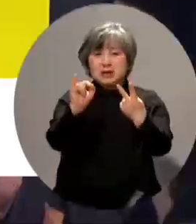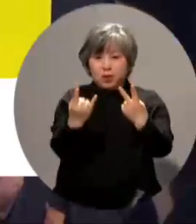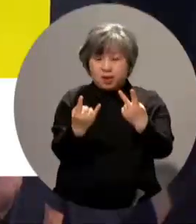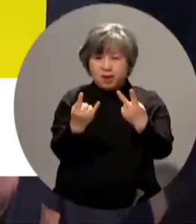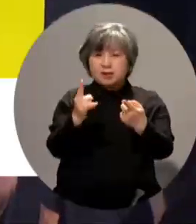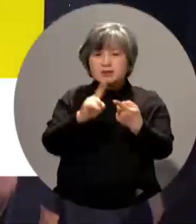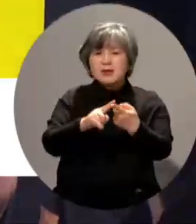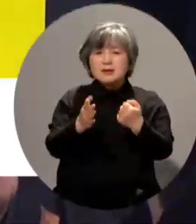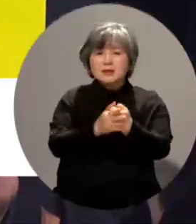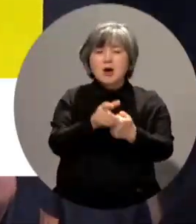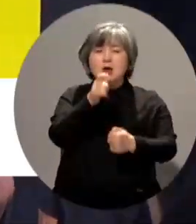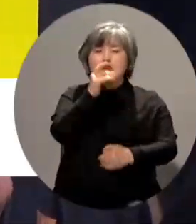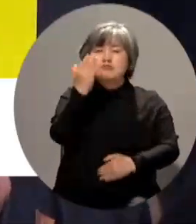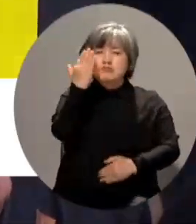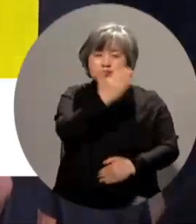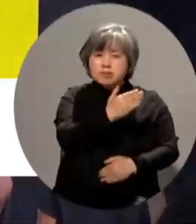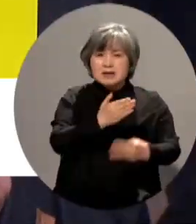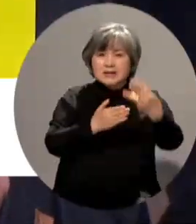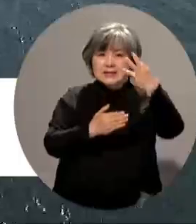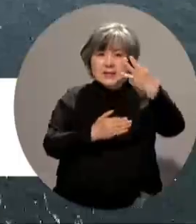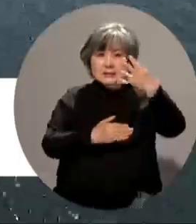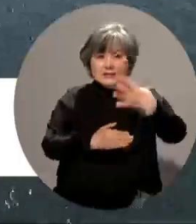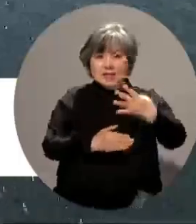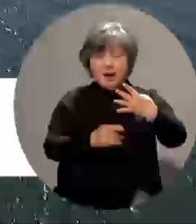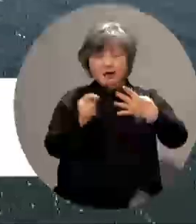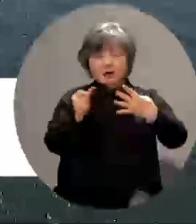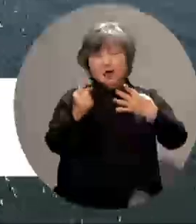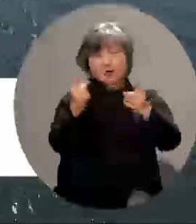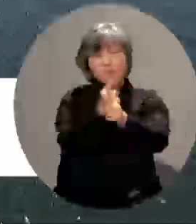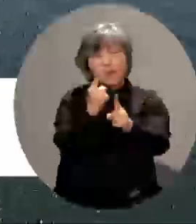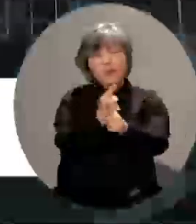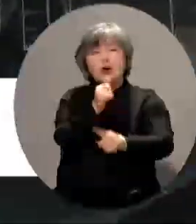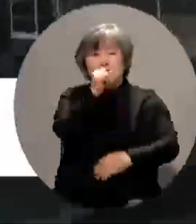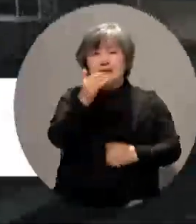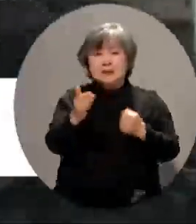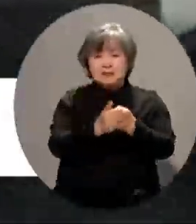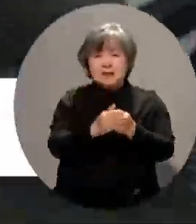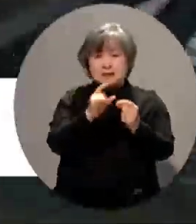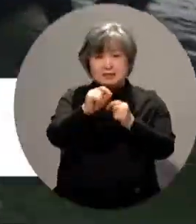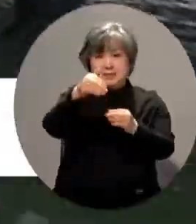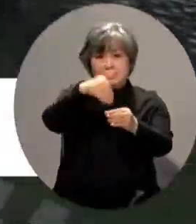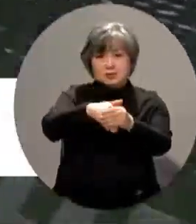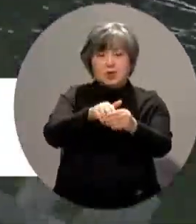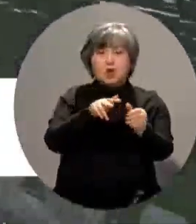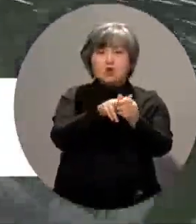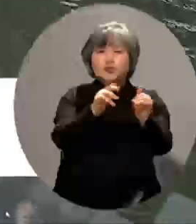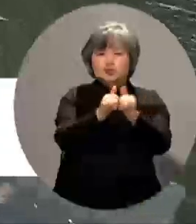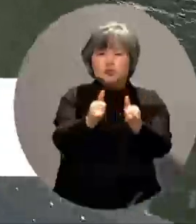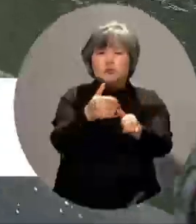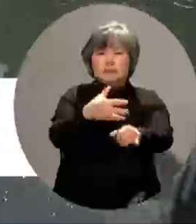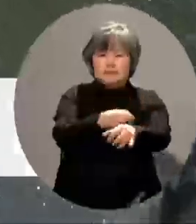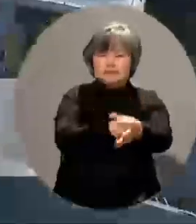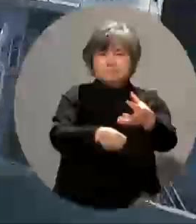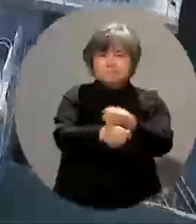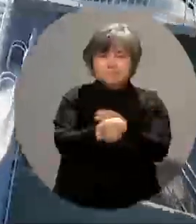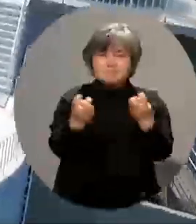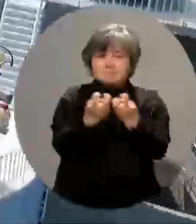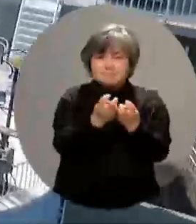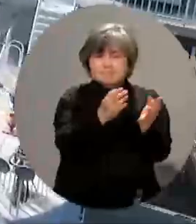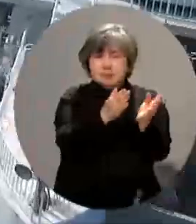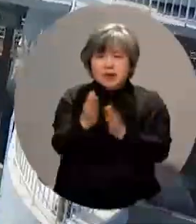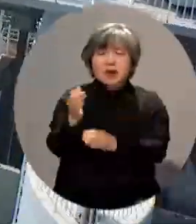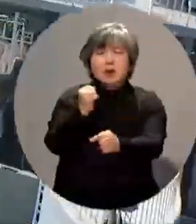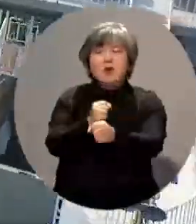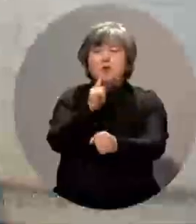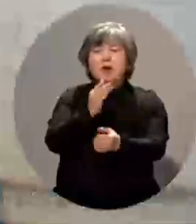유통만으로도 수질이 최대 3, 4등급 수준으로 한두 단계 개선됐다며 지방선거 후보들도 적극적으로 정책 마련에 나서야